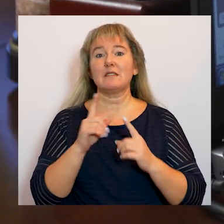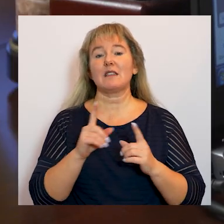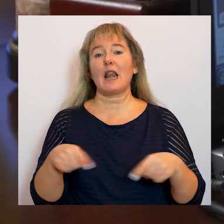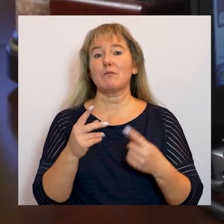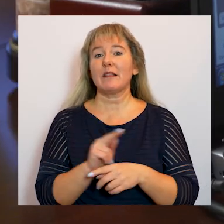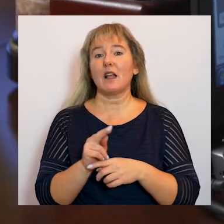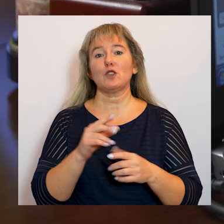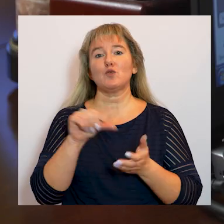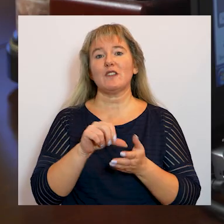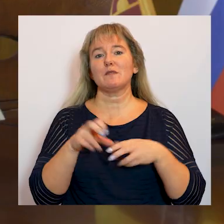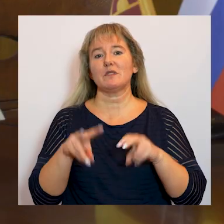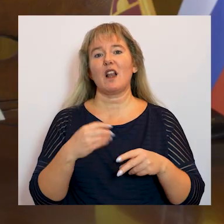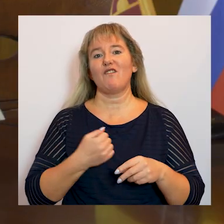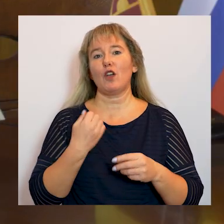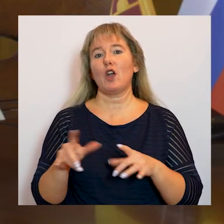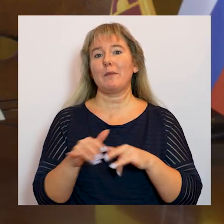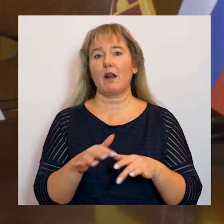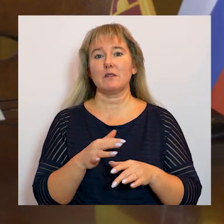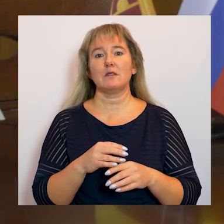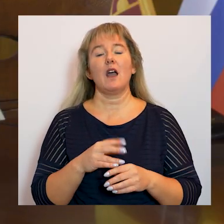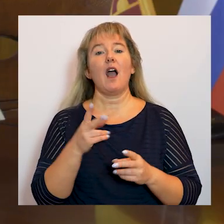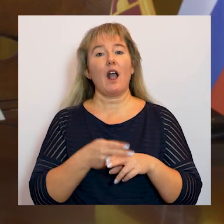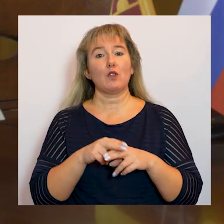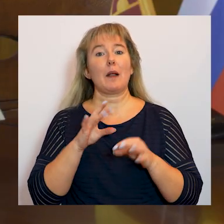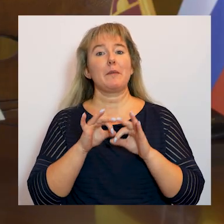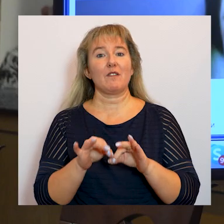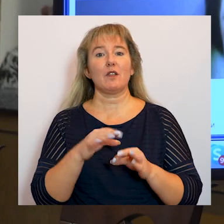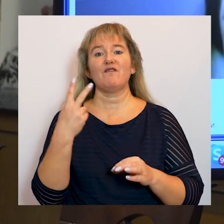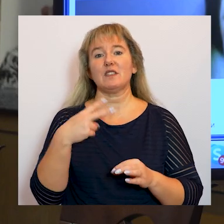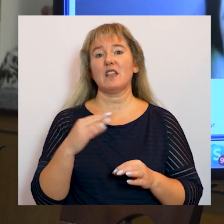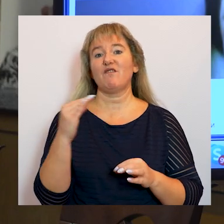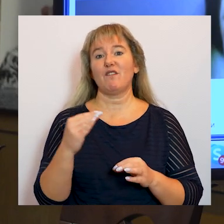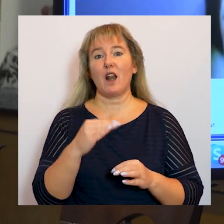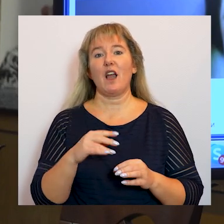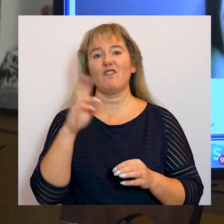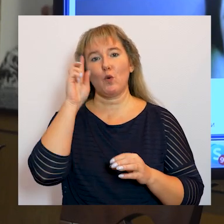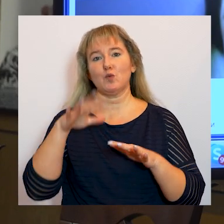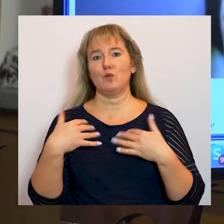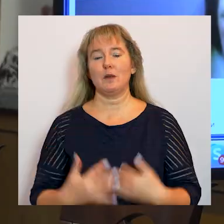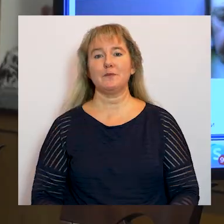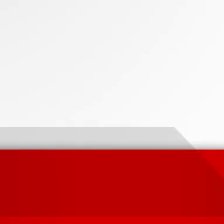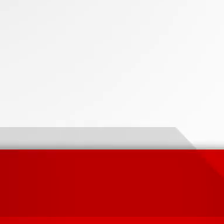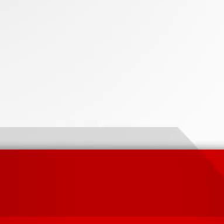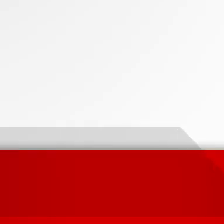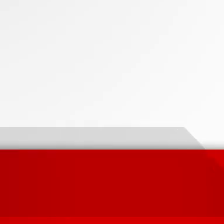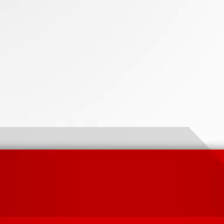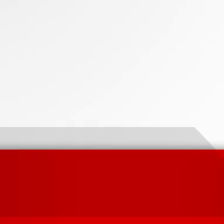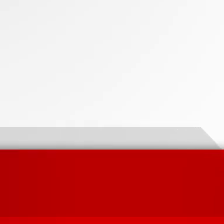заседании «Реабилитация участников специальной военной операции», которая пройдет 20 февраля в Госдуме.